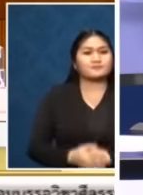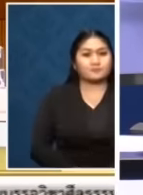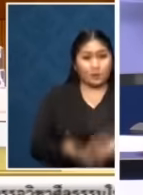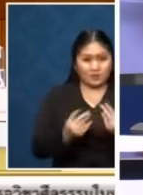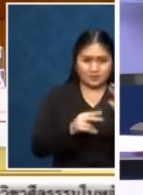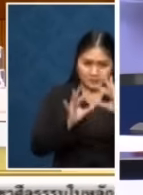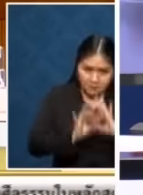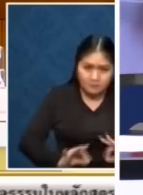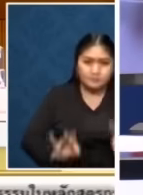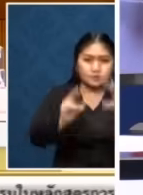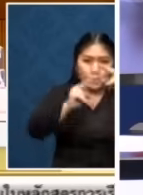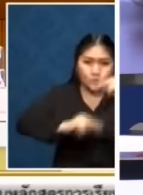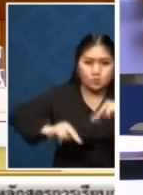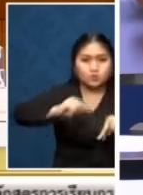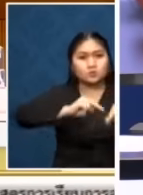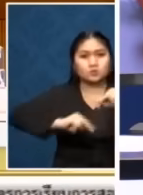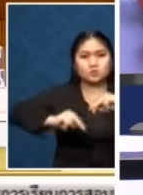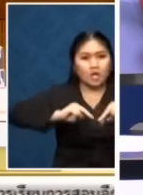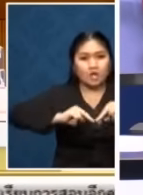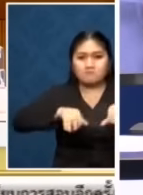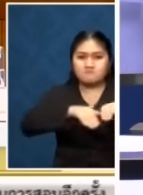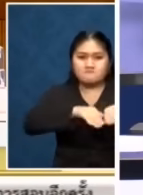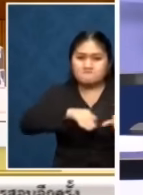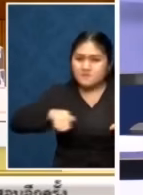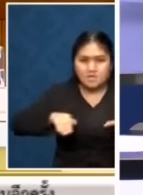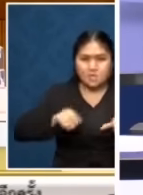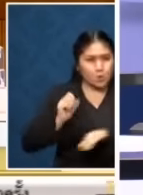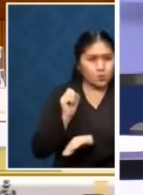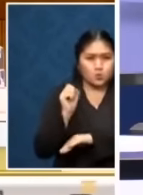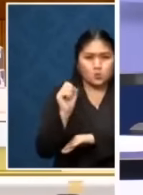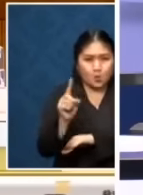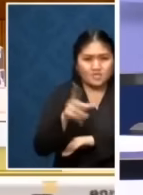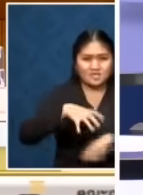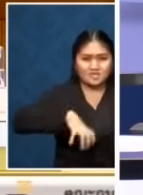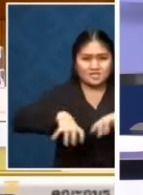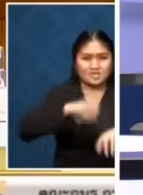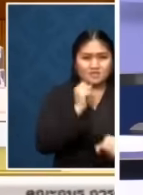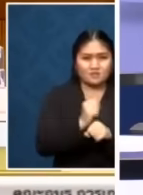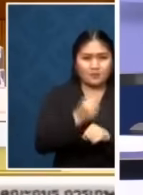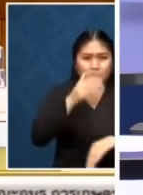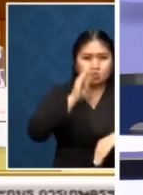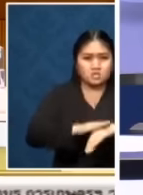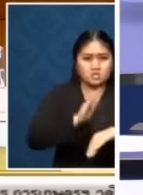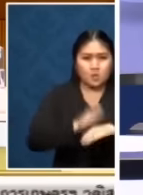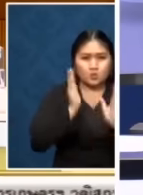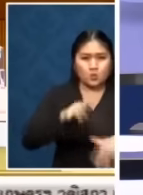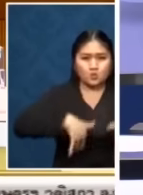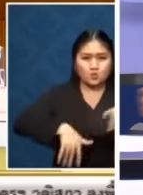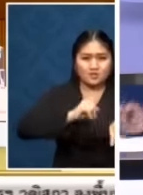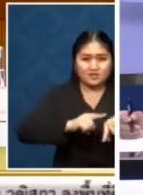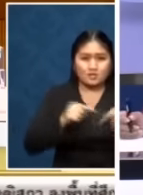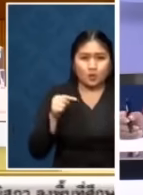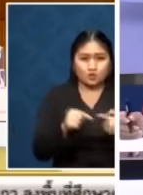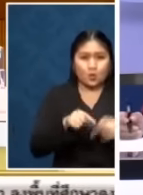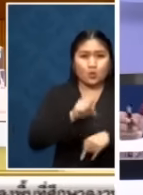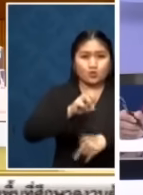ชี้แจงด้วยโอ้โหก็น่าจะเป็นประเด็นกันอีกเหมือนกันวันนี้เดี๋ยวรอฮะวันนี้จะยาวกันเลยแหละนะฮะเ